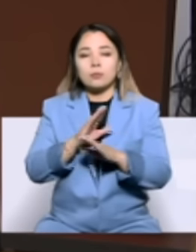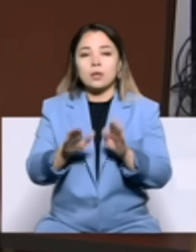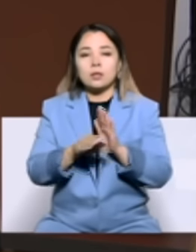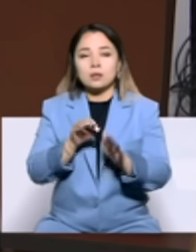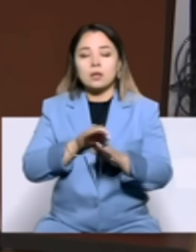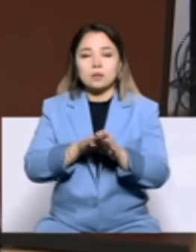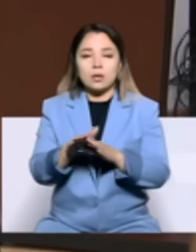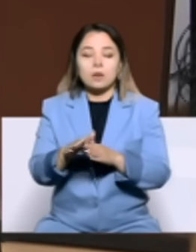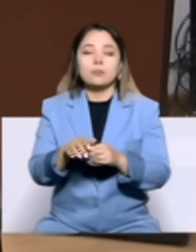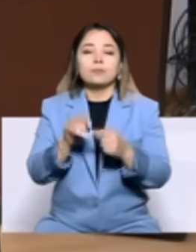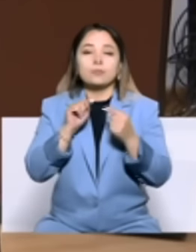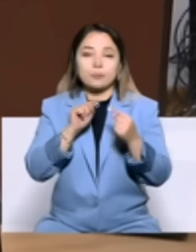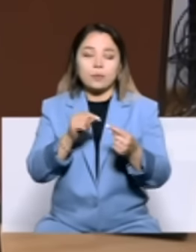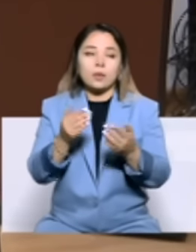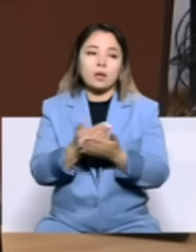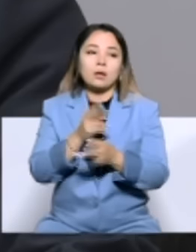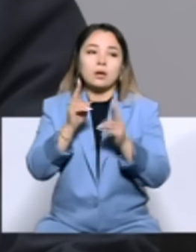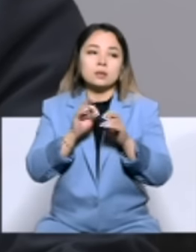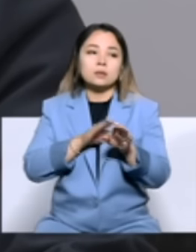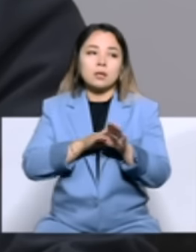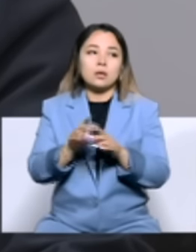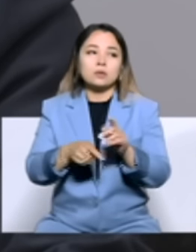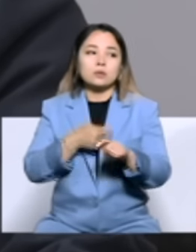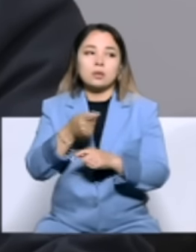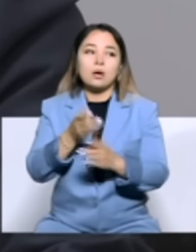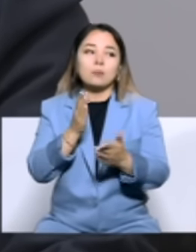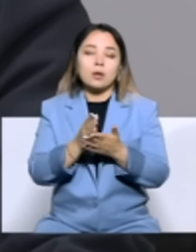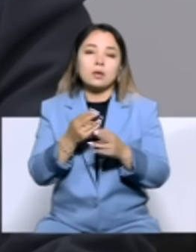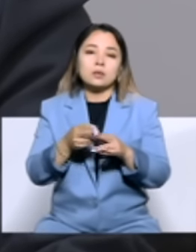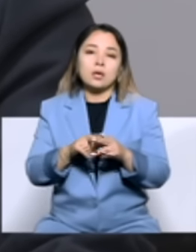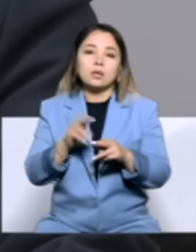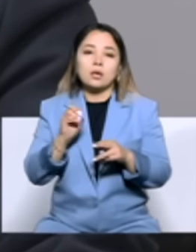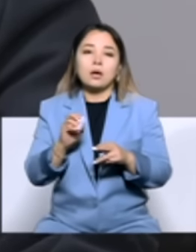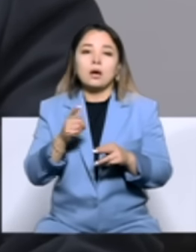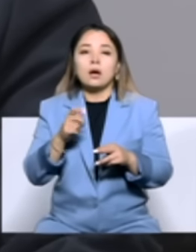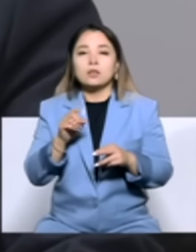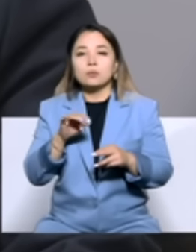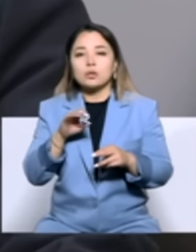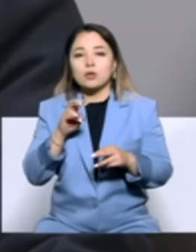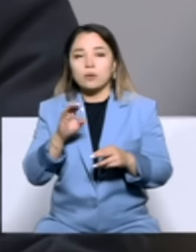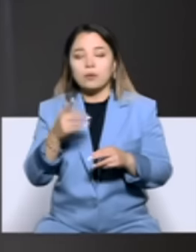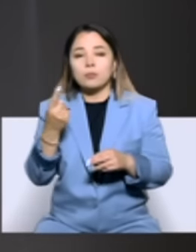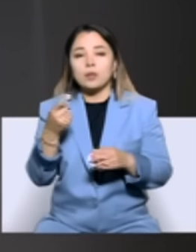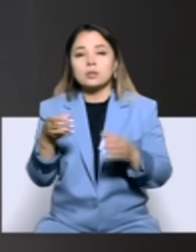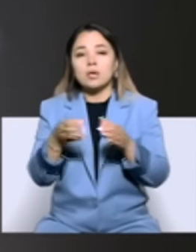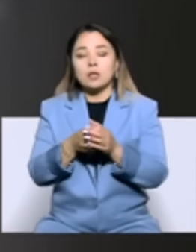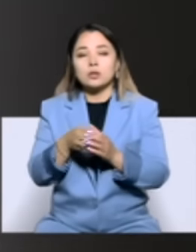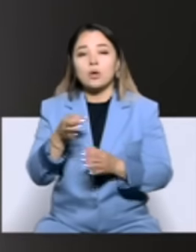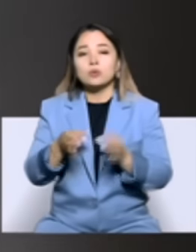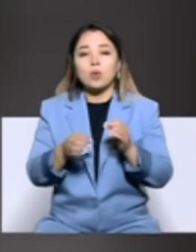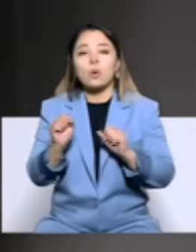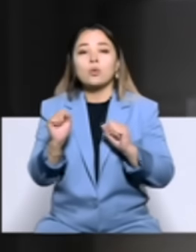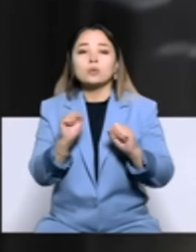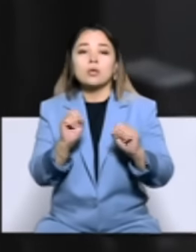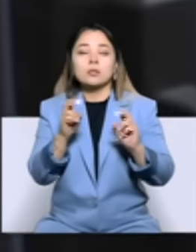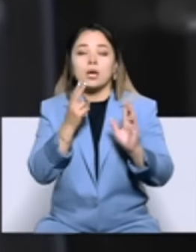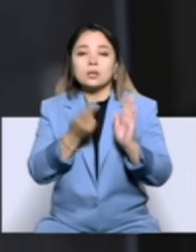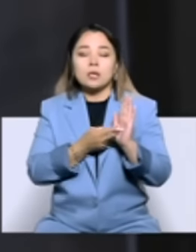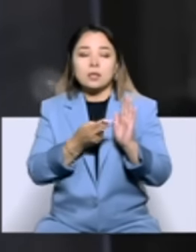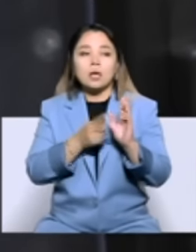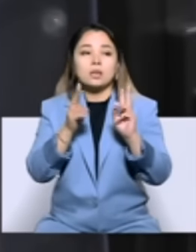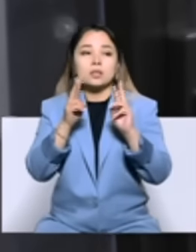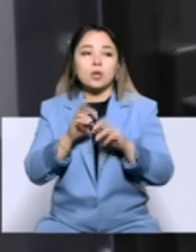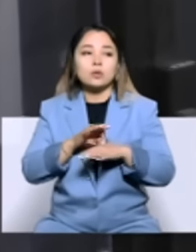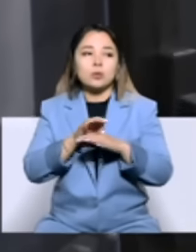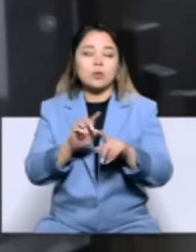үкімді жойып, істі қайта қарауды сұрады. Ерлан Ғазымжанов бірінші сатыдағы сотта қорғаушыларға дәлелдерді